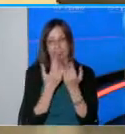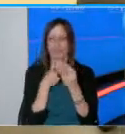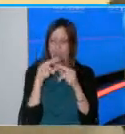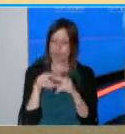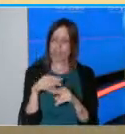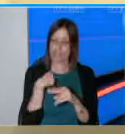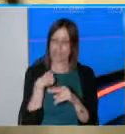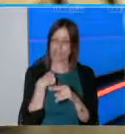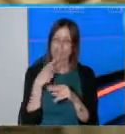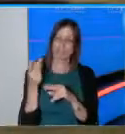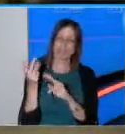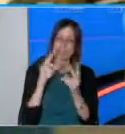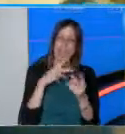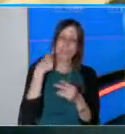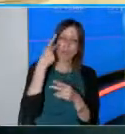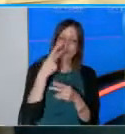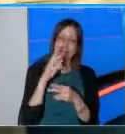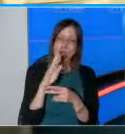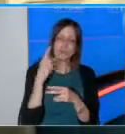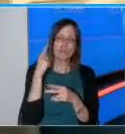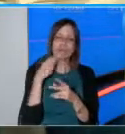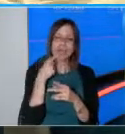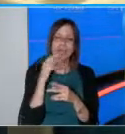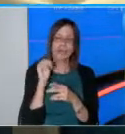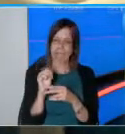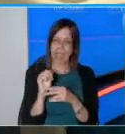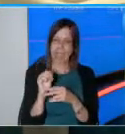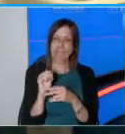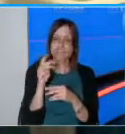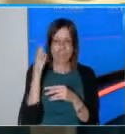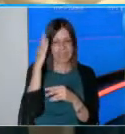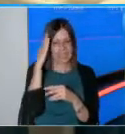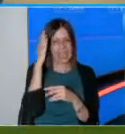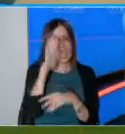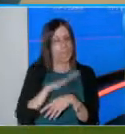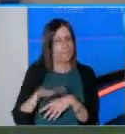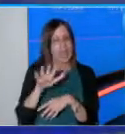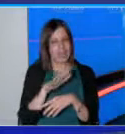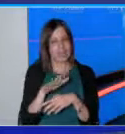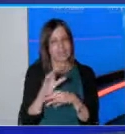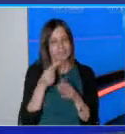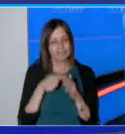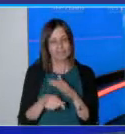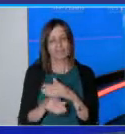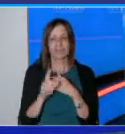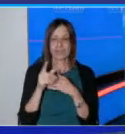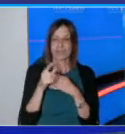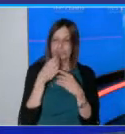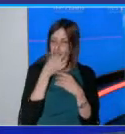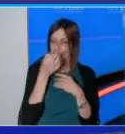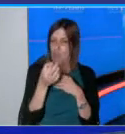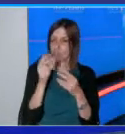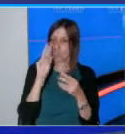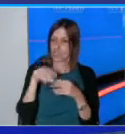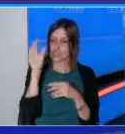מירב, תשאריתי. פרופסור רב, את שומעת את מה שאומרת מירב, שהיא מכירה את המערכת לפנים ולפנים, ואני שואל אותך, האם